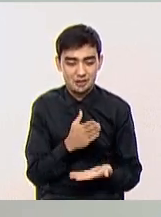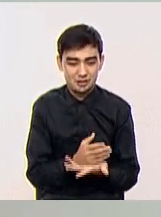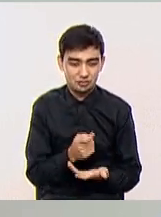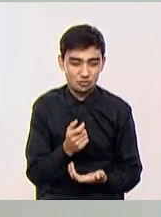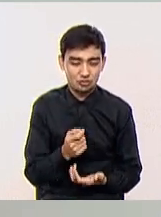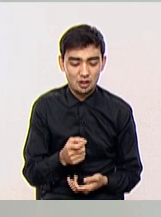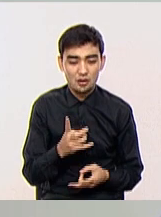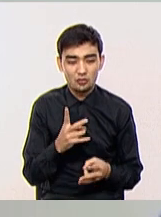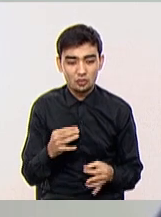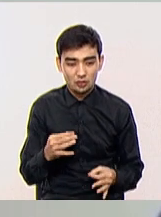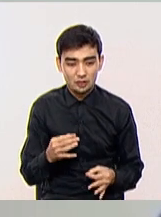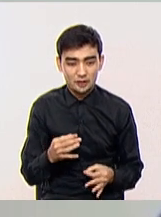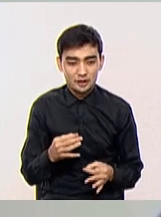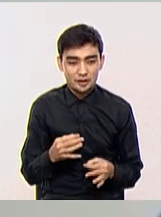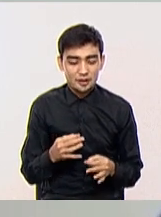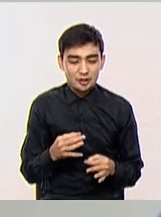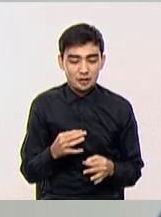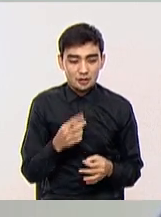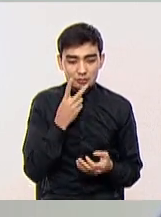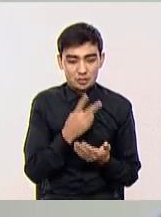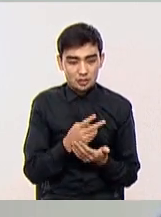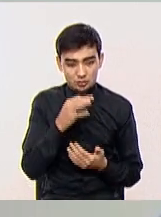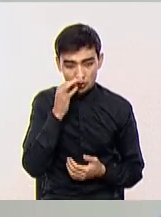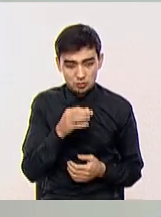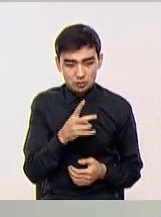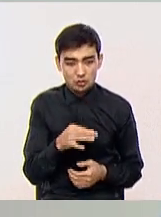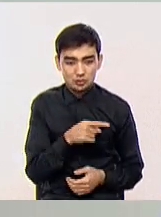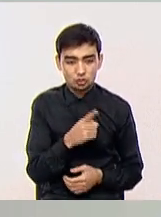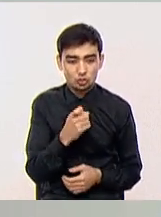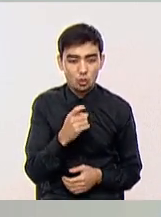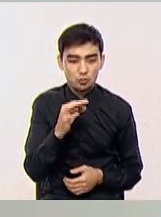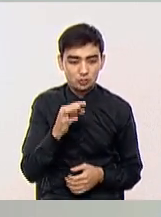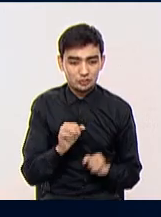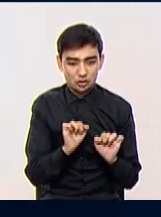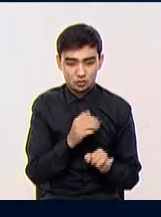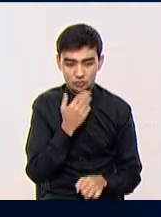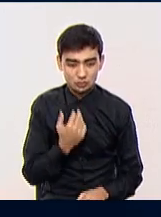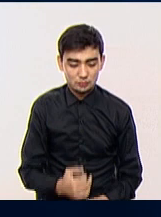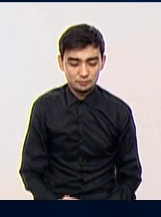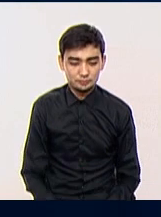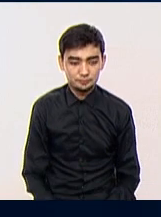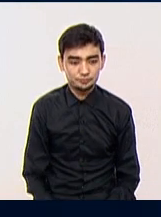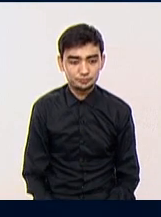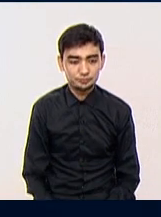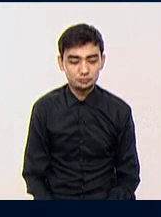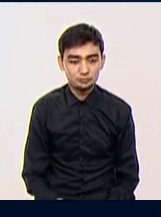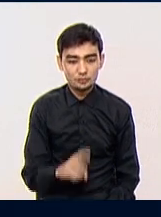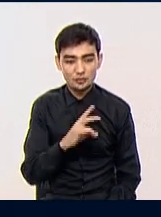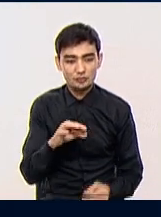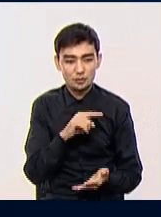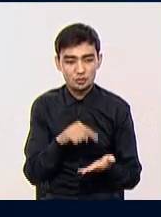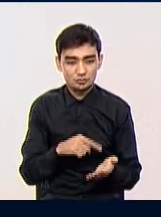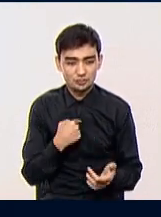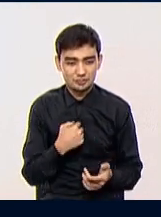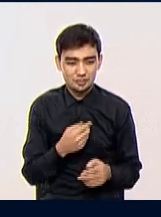но, как опыт показывает, она не стопроцентная защита. Ну и к вопросу, которым,